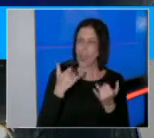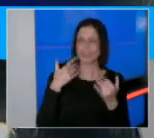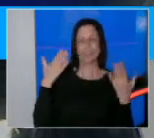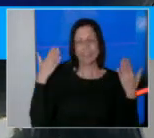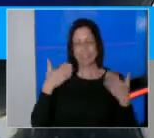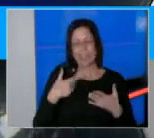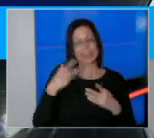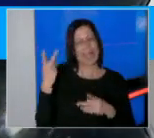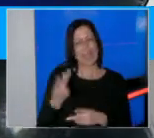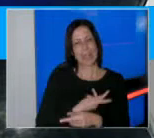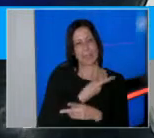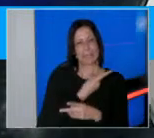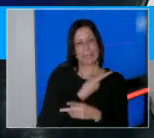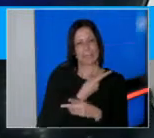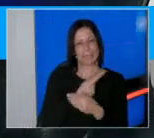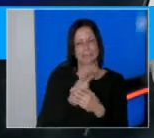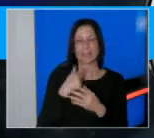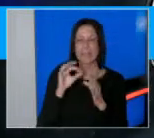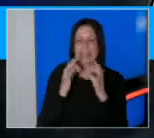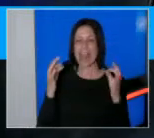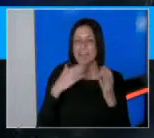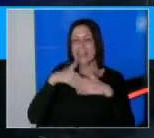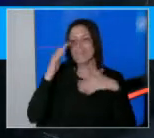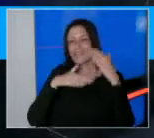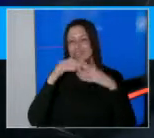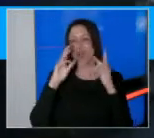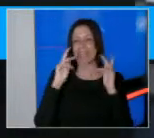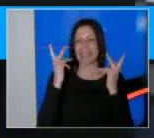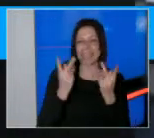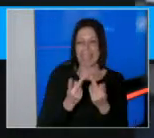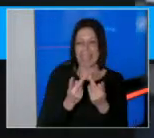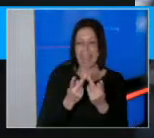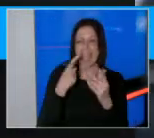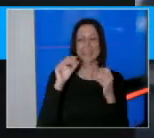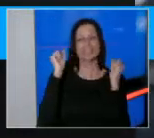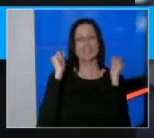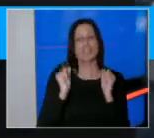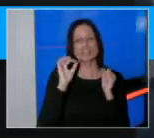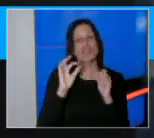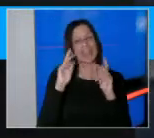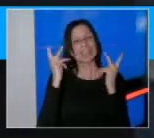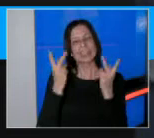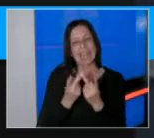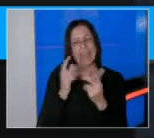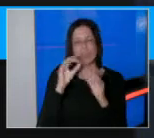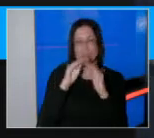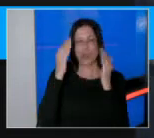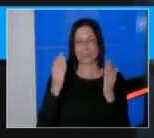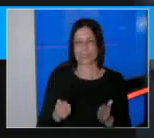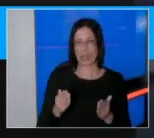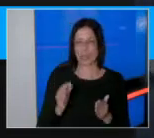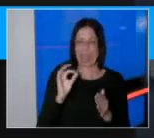מתרכזים ומתאקלמים. ומתחילים לבנות את הקהילה, לפחות את התשתית של הקהילה ושל מוסדות